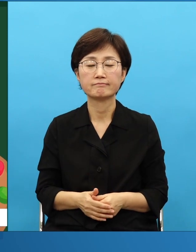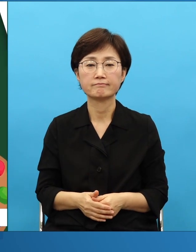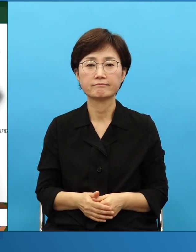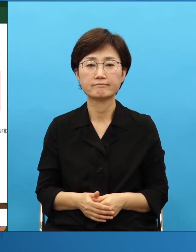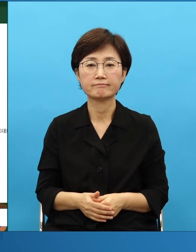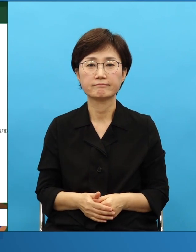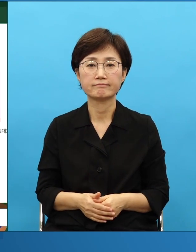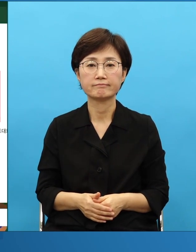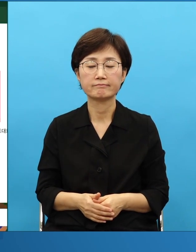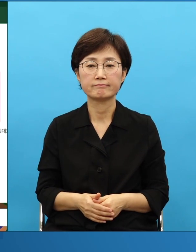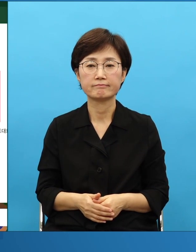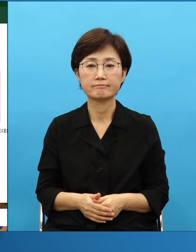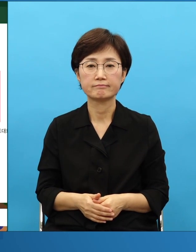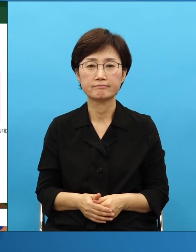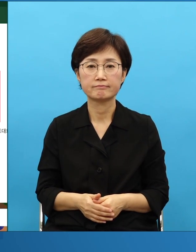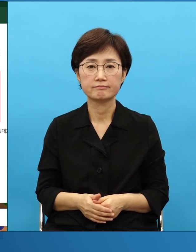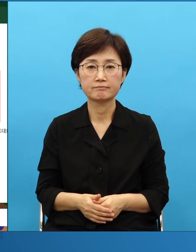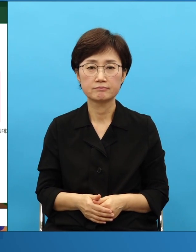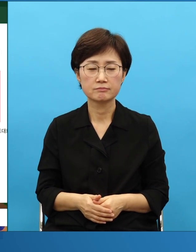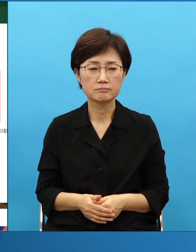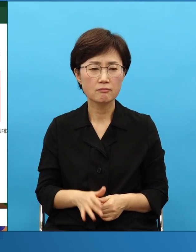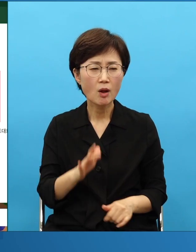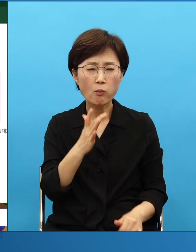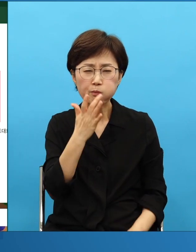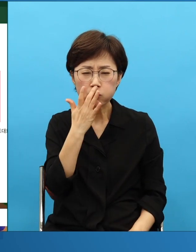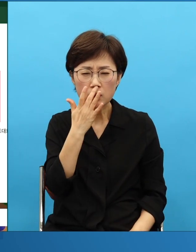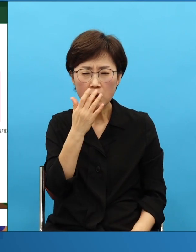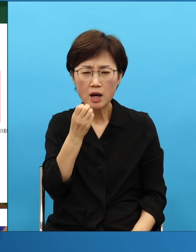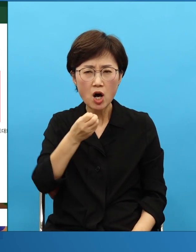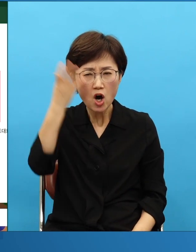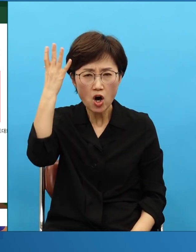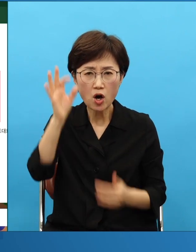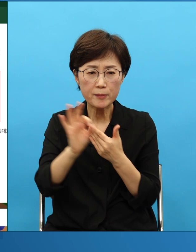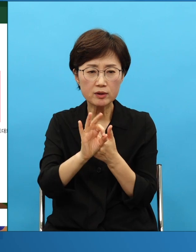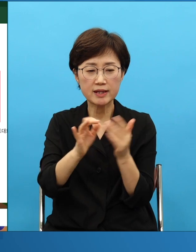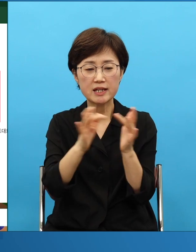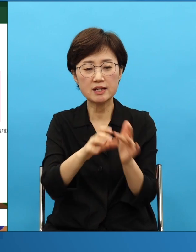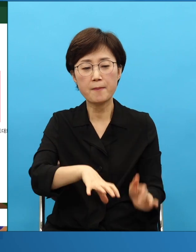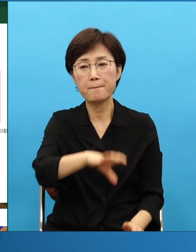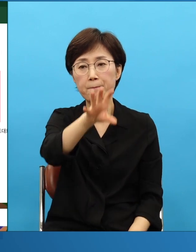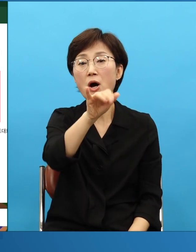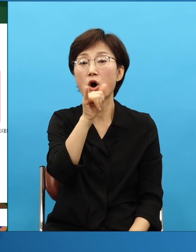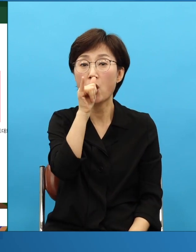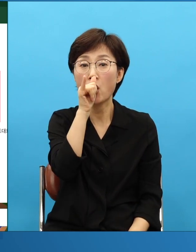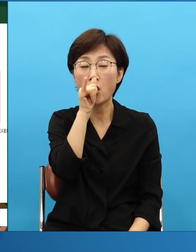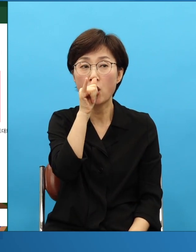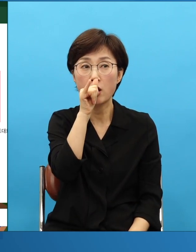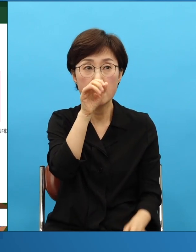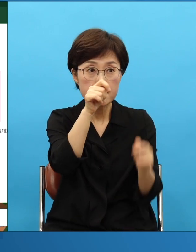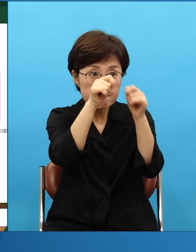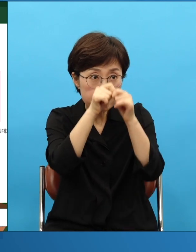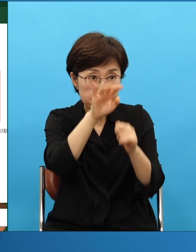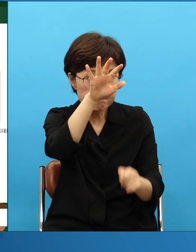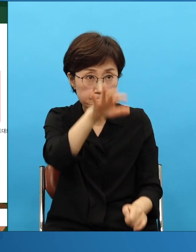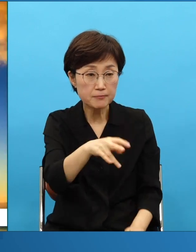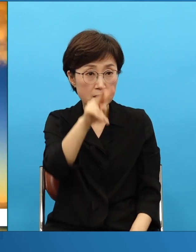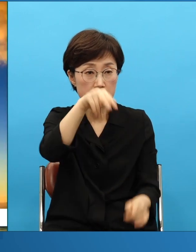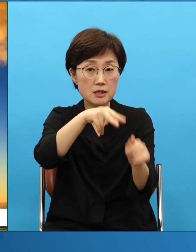준비하자. 놓친 내용이 있다면 위아 홈페이지에 자세히 올려져 있으니까 걱정은 안 해도